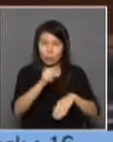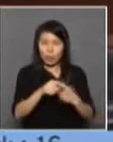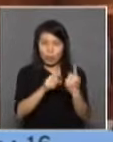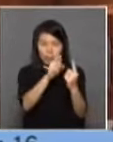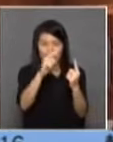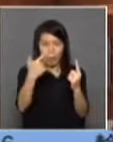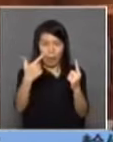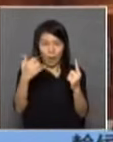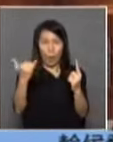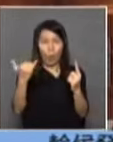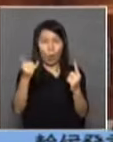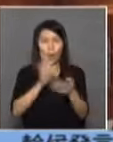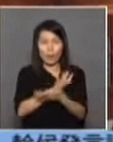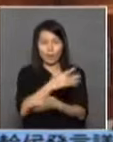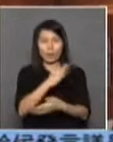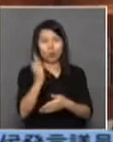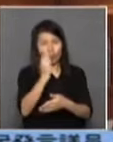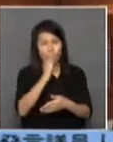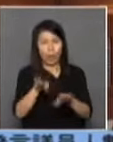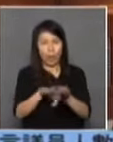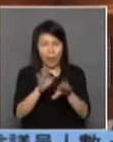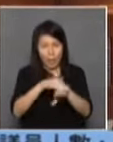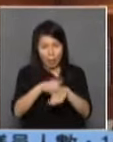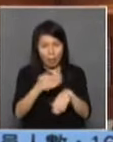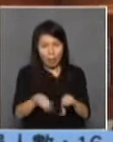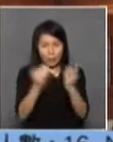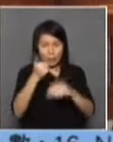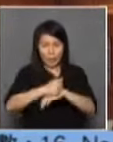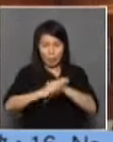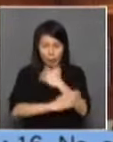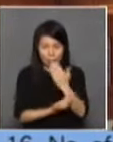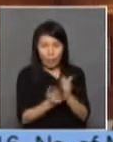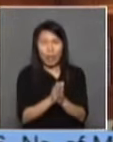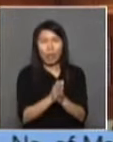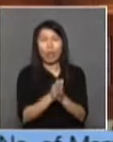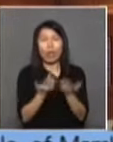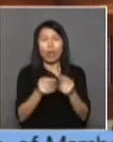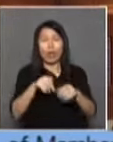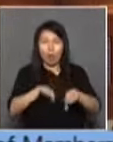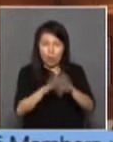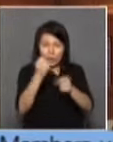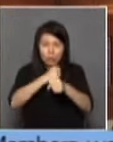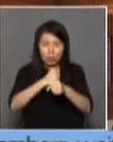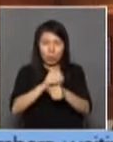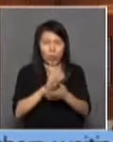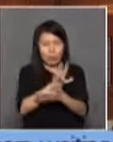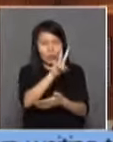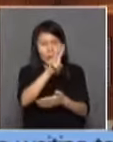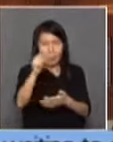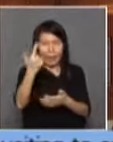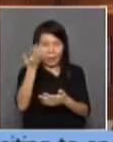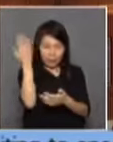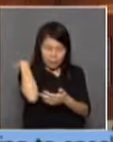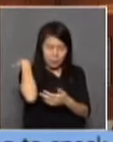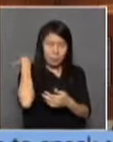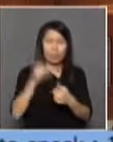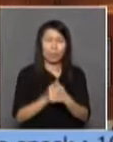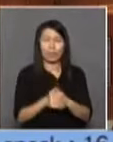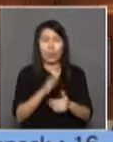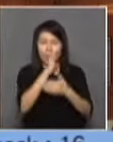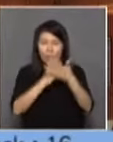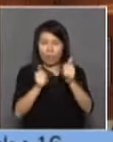右剛剛開始做基本法起草工作，而家眨眼就28年前啦嘅時候呢，已經有一部分朋友提出嚟，